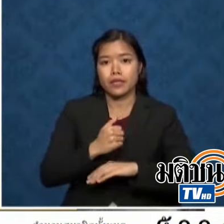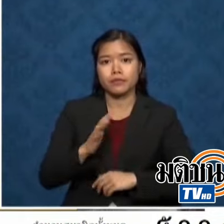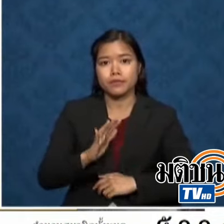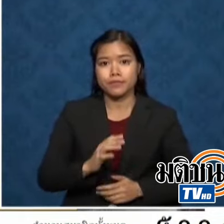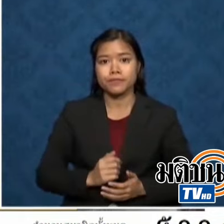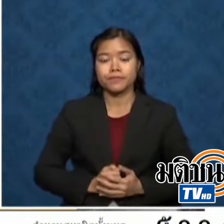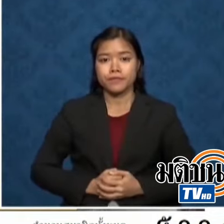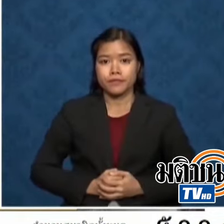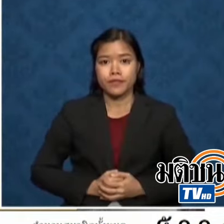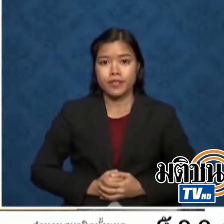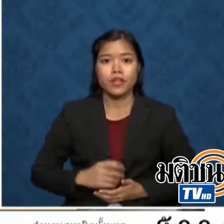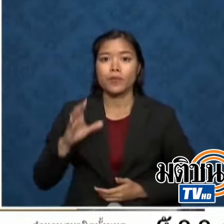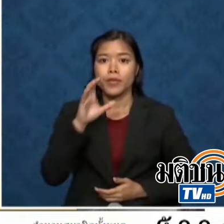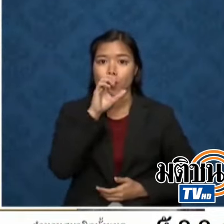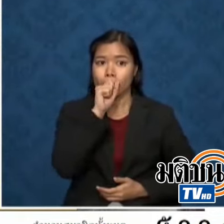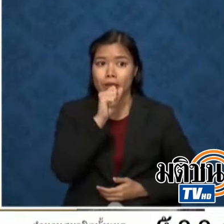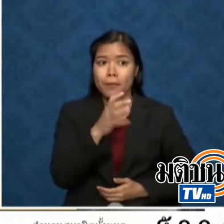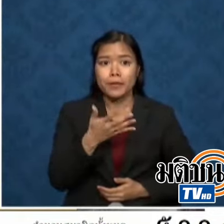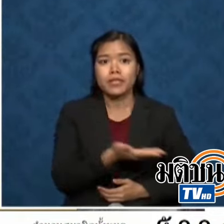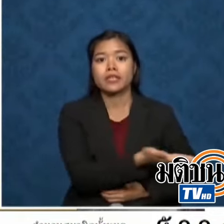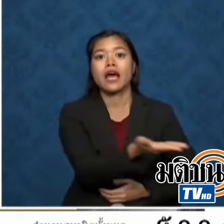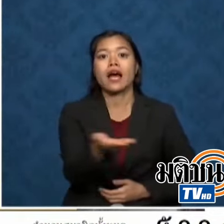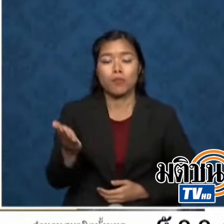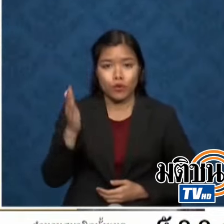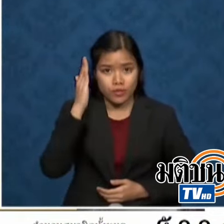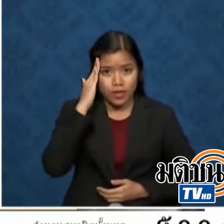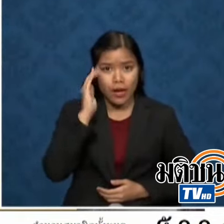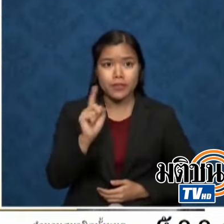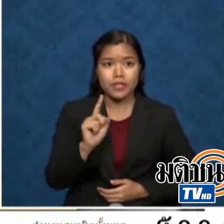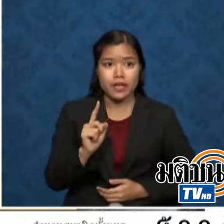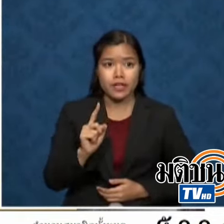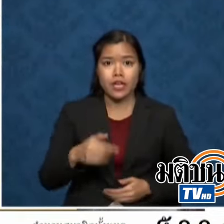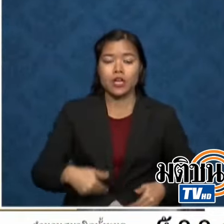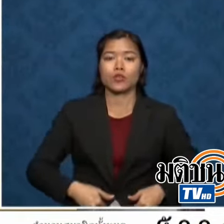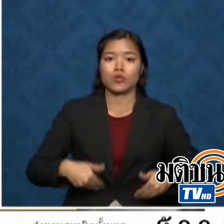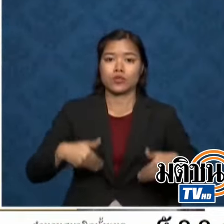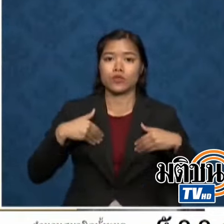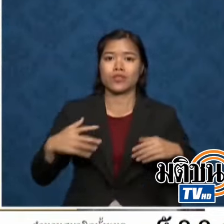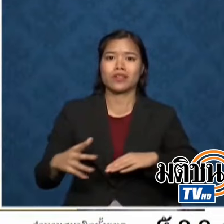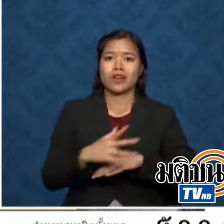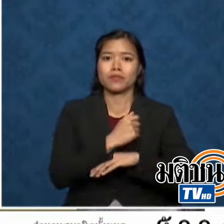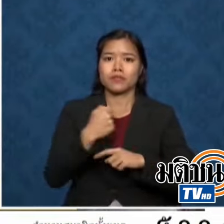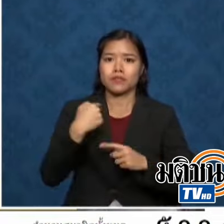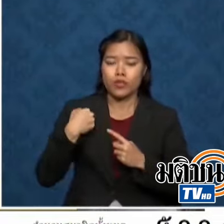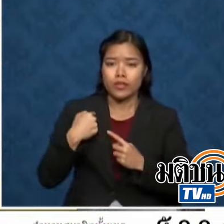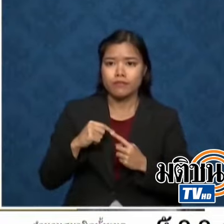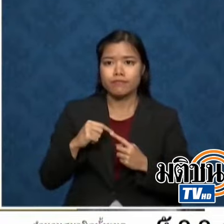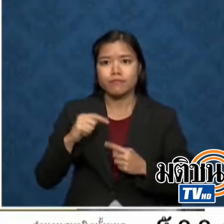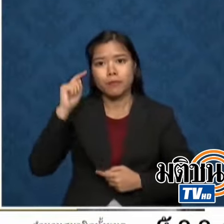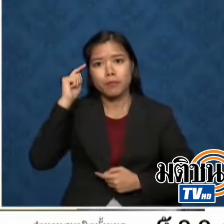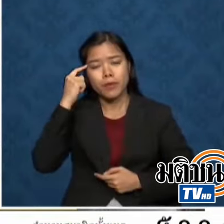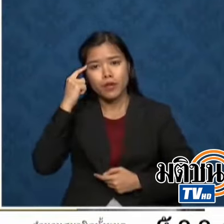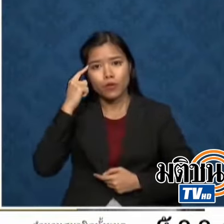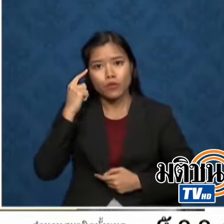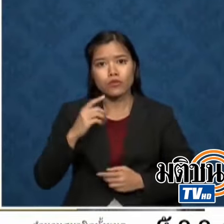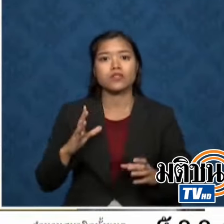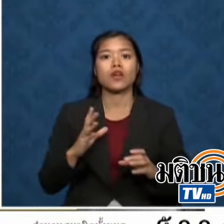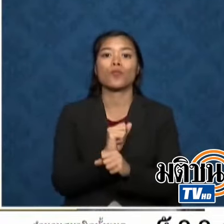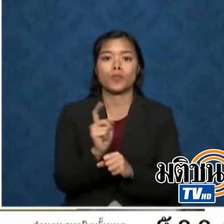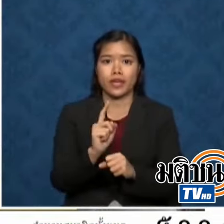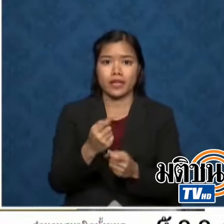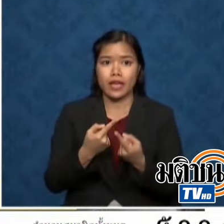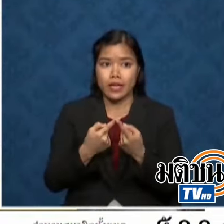ไม่ใช่เป็นเรื่องที่เป็นความรับอะไรทุกคนก็ทราบดีอยู่ว่าชีวิตทางการเมืองคนผมตอนนี้ก็แควนอยู่บนเส้นได้ดแต่ผมพร้อม